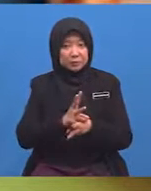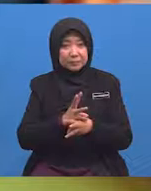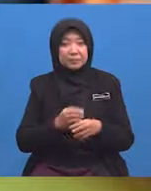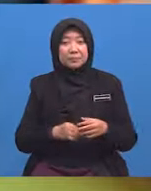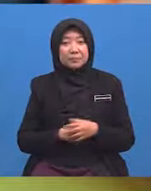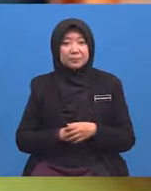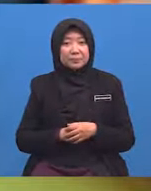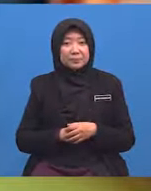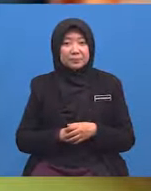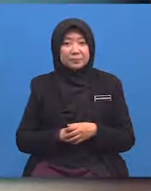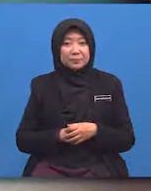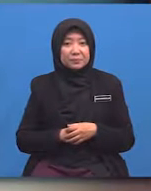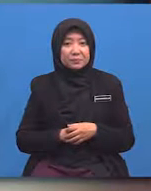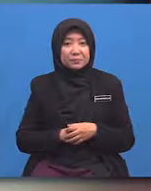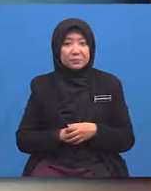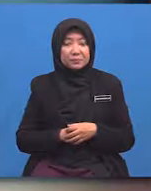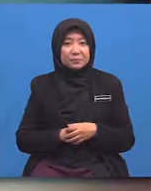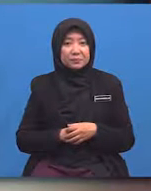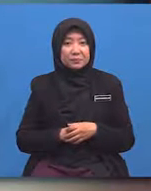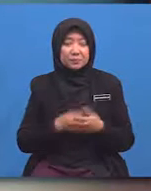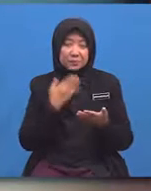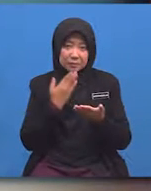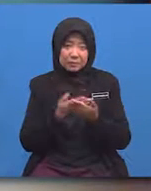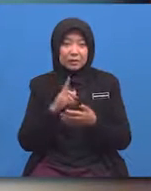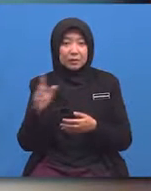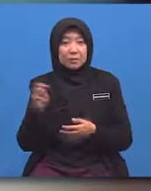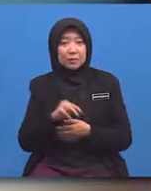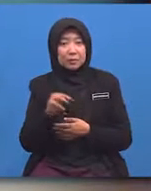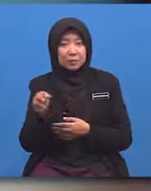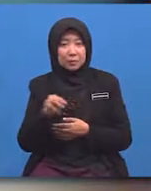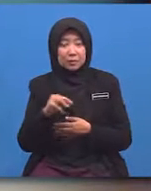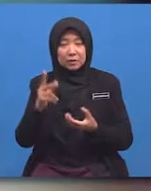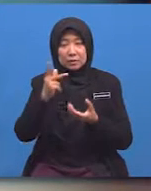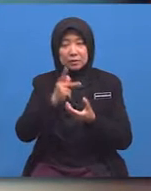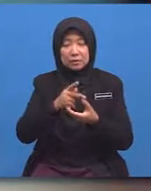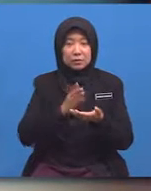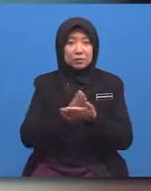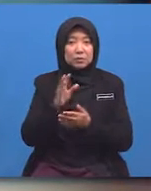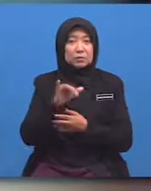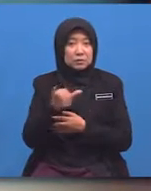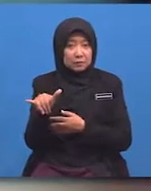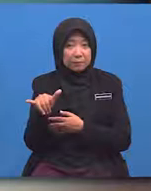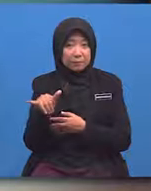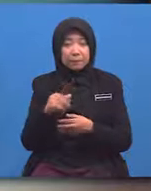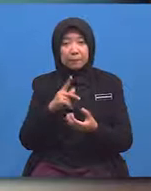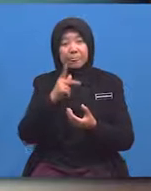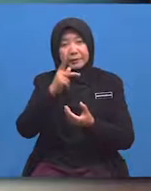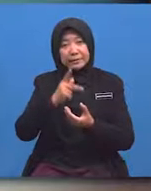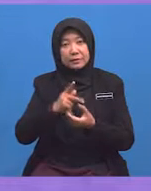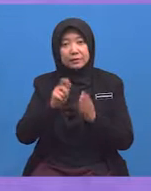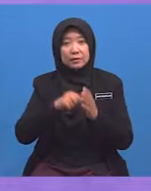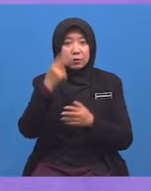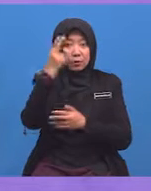ke serata dunia. Baiklah, murid-murid, kesan yang seterusnya adalah kesan